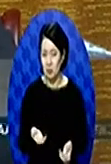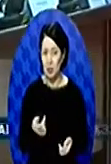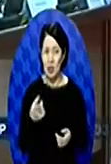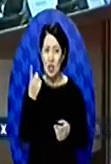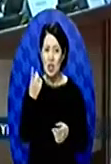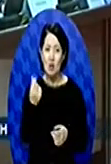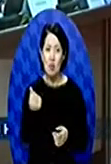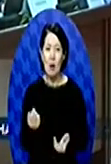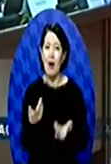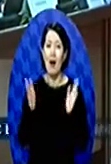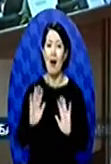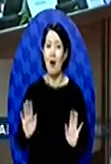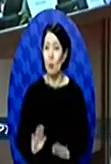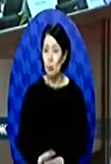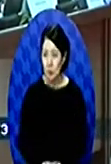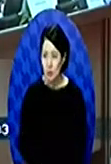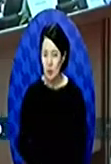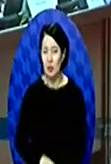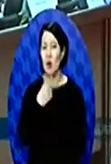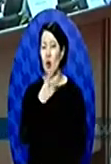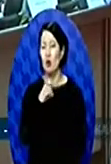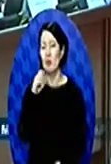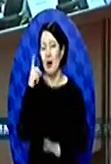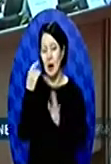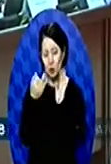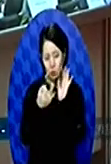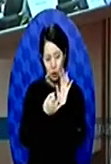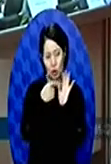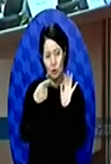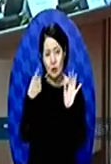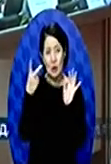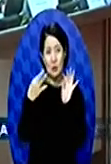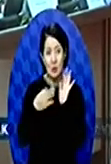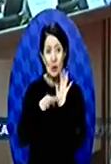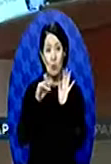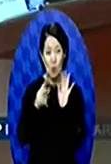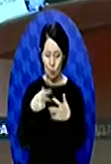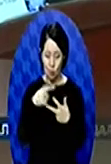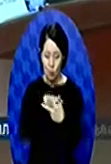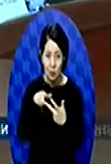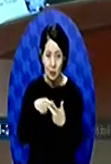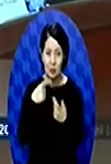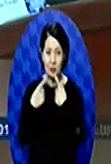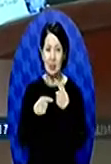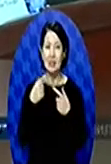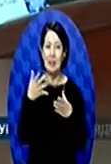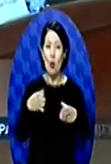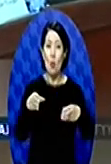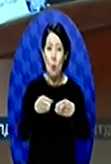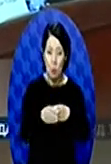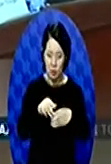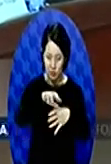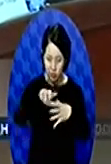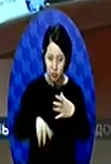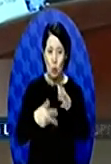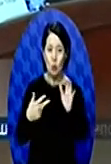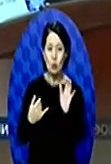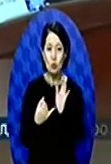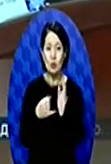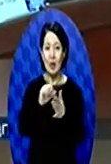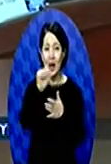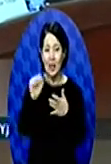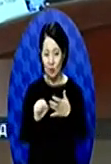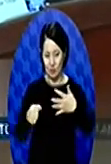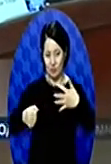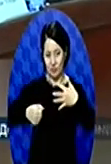гарахгүй. 2017-18 оны 3 талд хэлцээрээр 5 бүлэг 36 асуудлын төсөл боловсруулсан, үүн дээр өмнөх оны хэлцээрээ сасагдсан